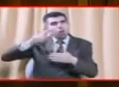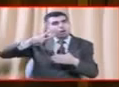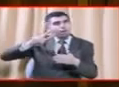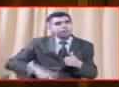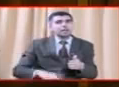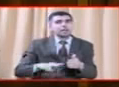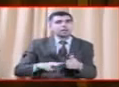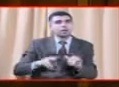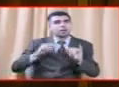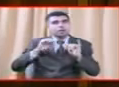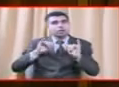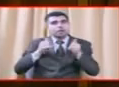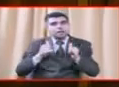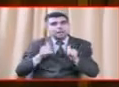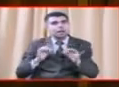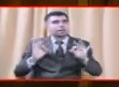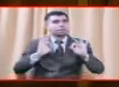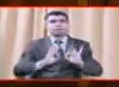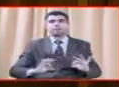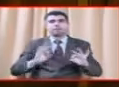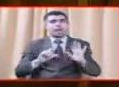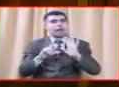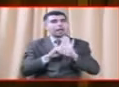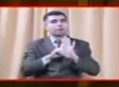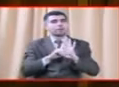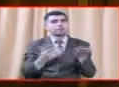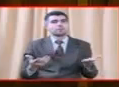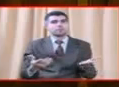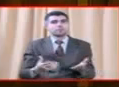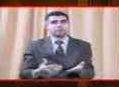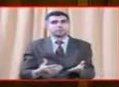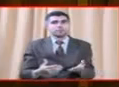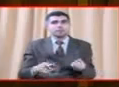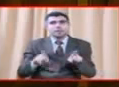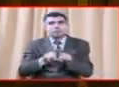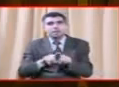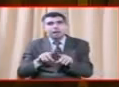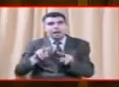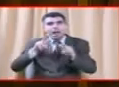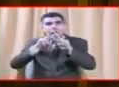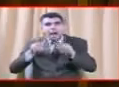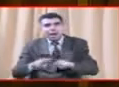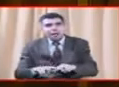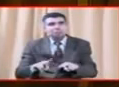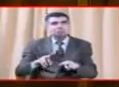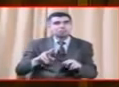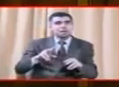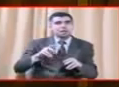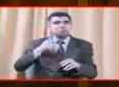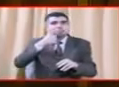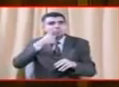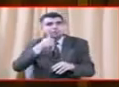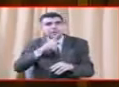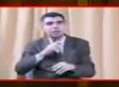والمصداقيه تاتي من الجراه في تحمل المسؤوليه، ماشي في المراوغات